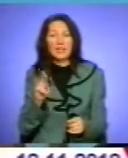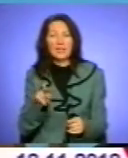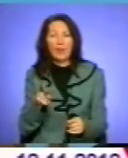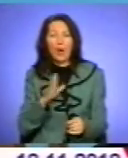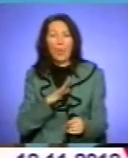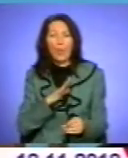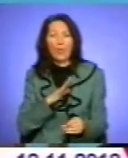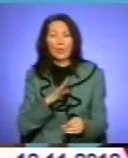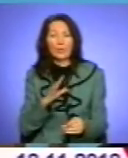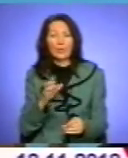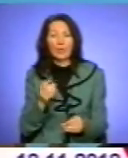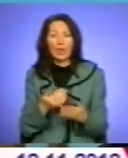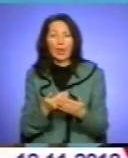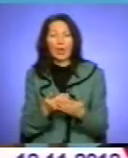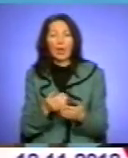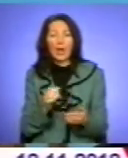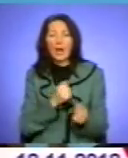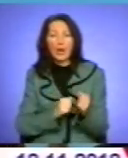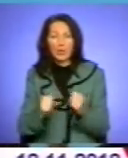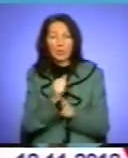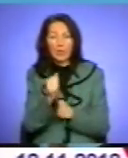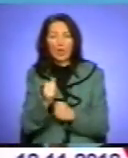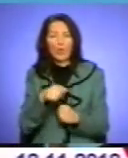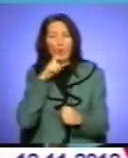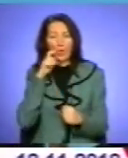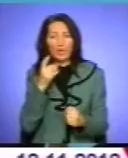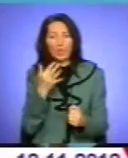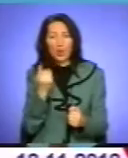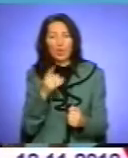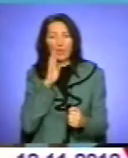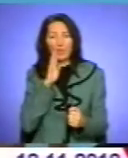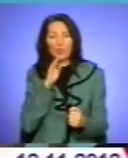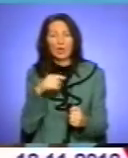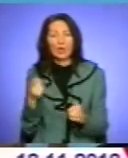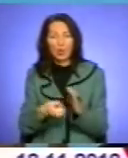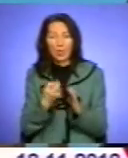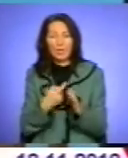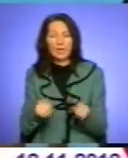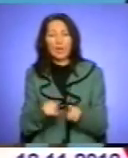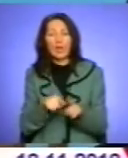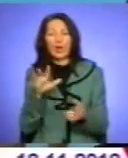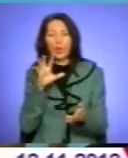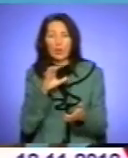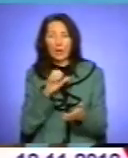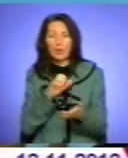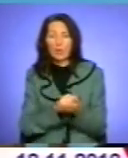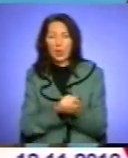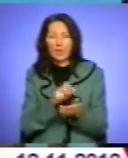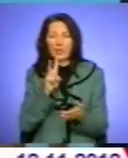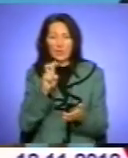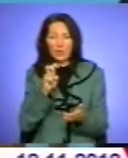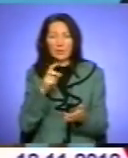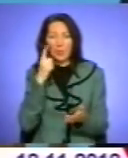був мало не абсолютним рекордсменом України. Ще одна дівчина з Донецька, здається, також набрала 200 балів з